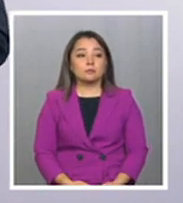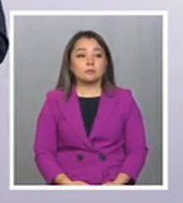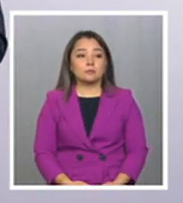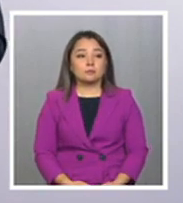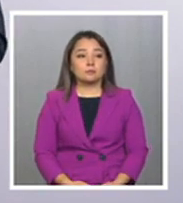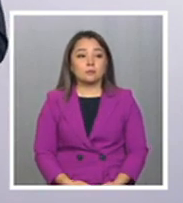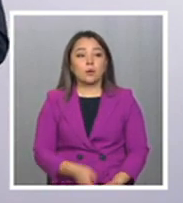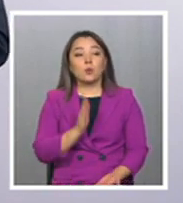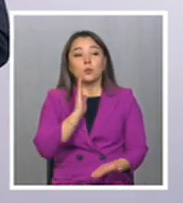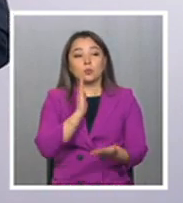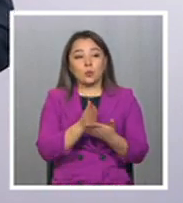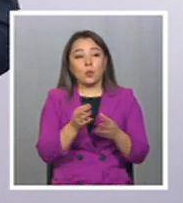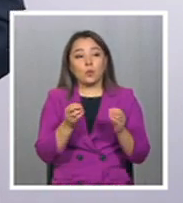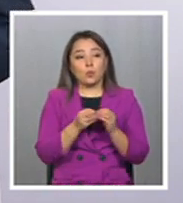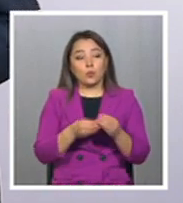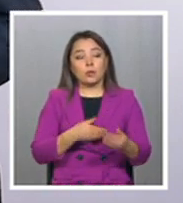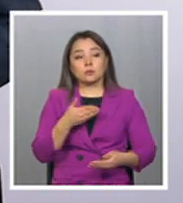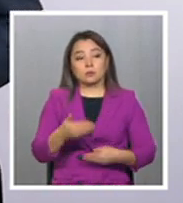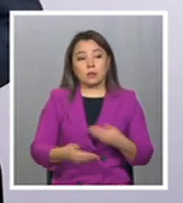Тура алға 10 қадам жүреді,